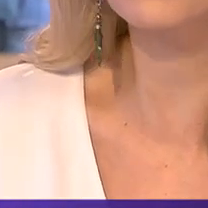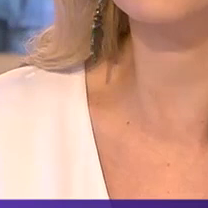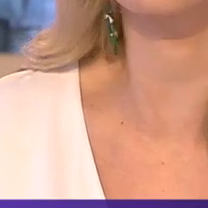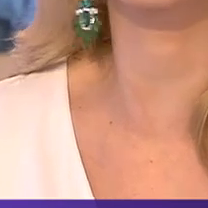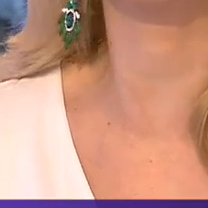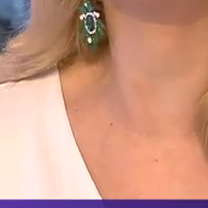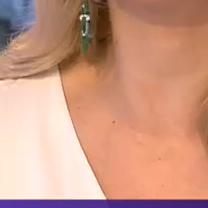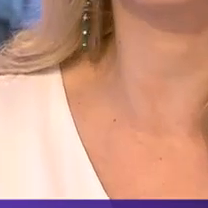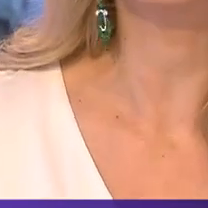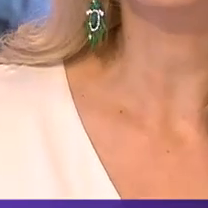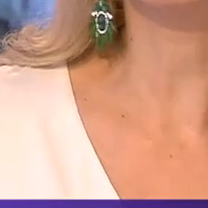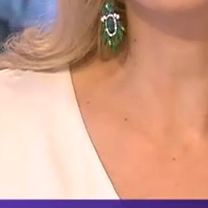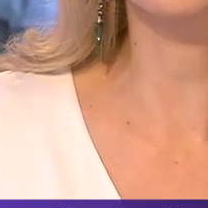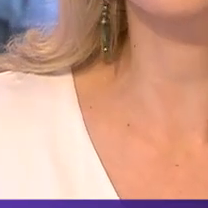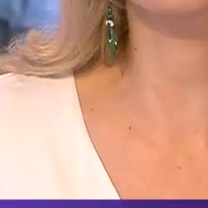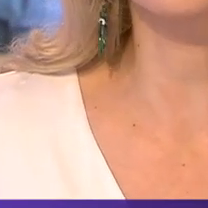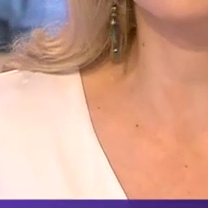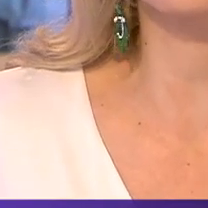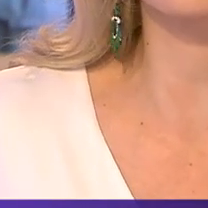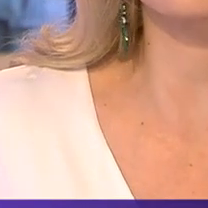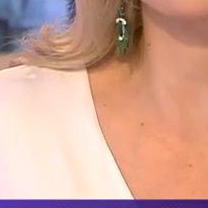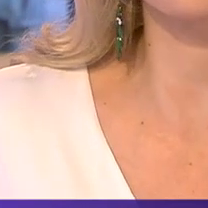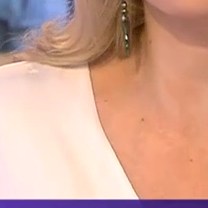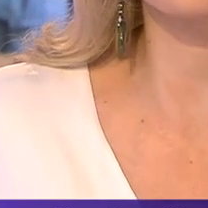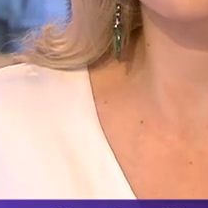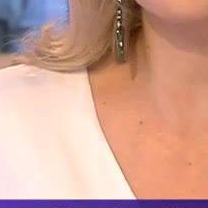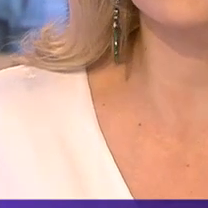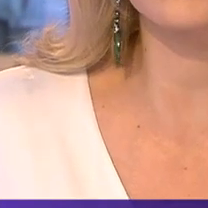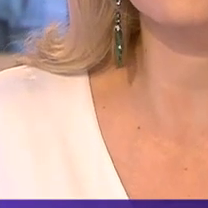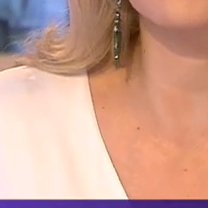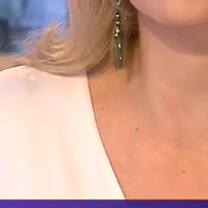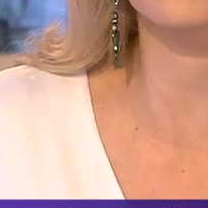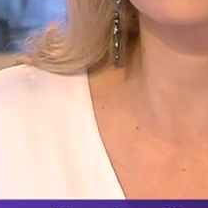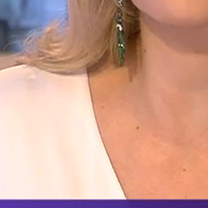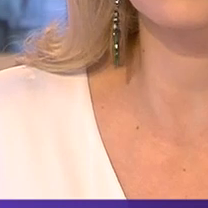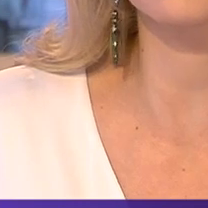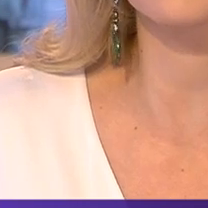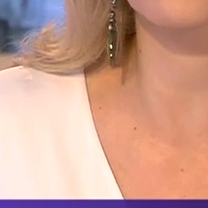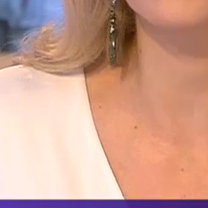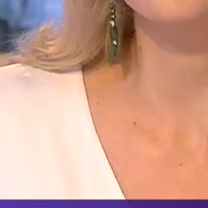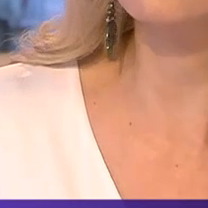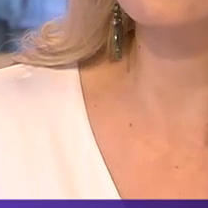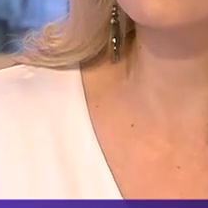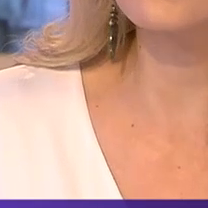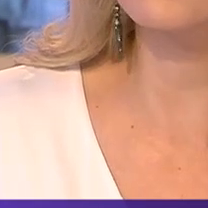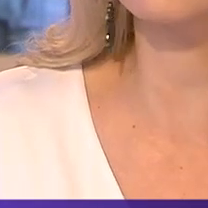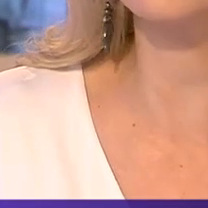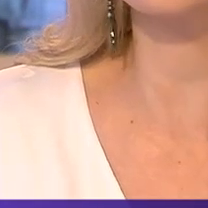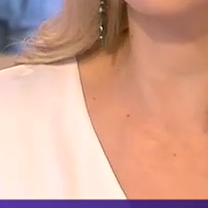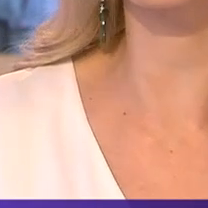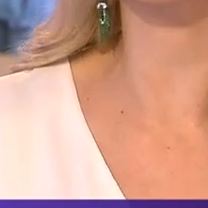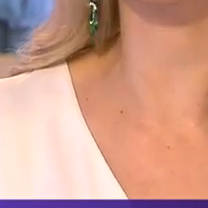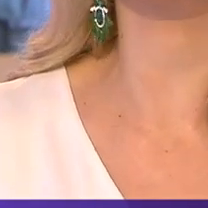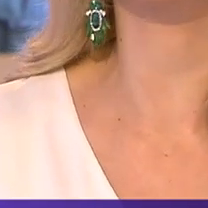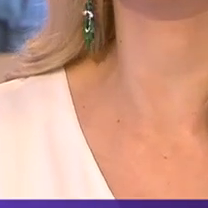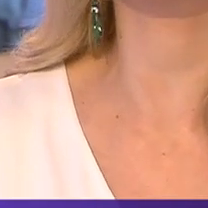ministrul transporturilor Cătălin Drulă. Compania a calculat pierderi de peste 2,8 milioane de lei pentru că trenurile de metrou nu au putut circula